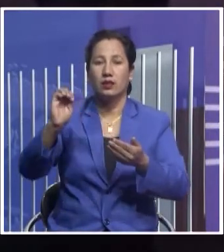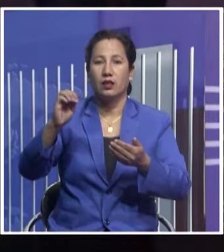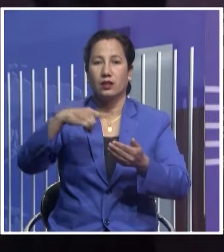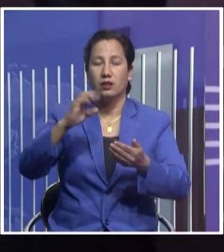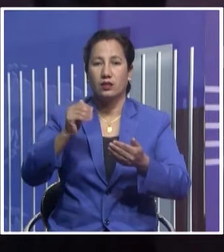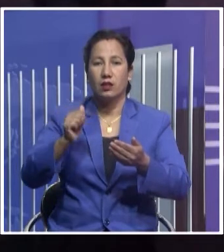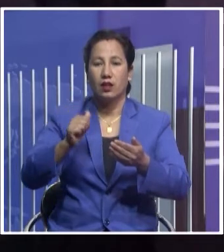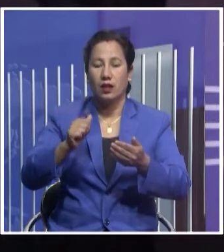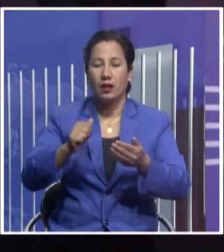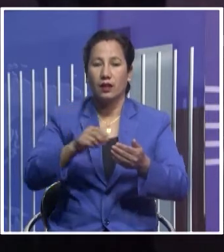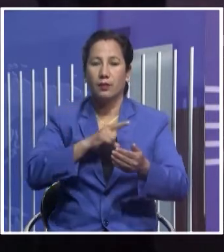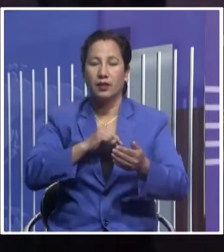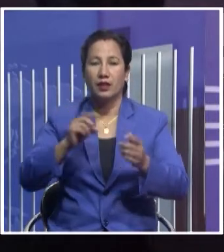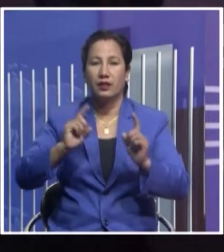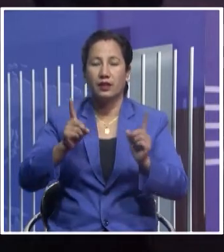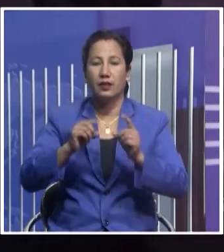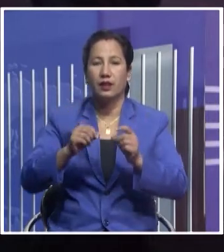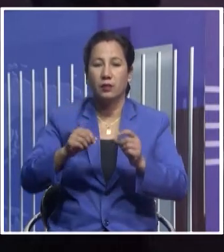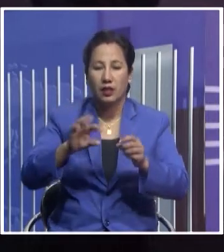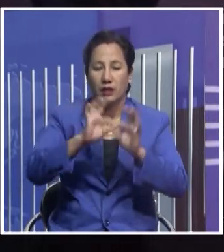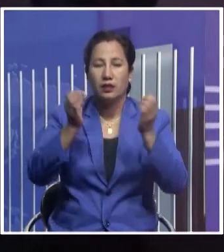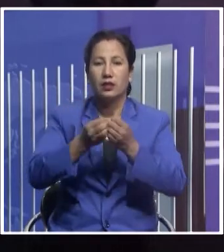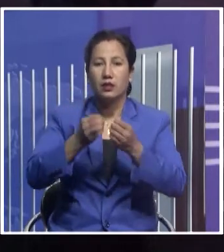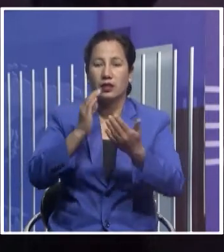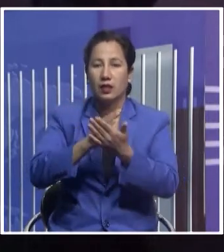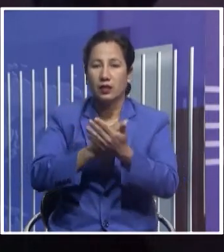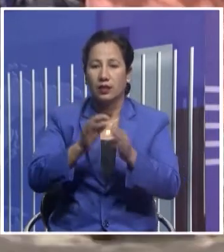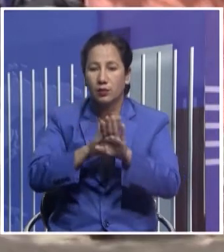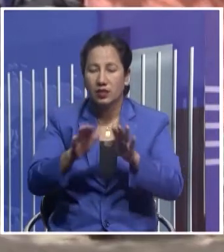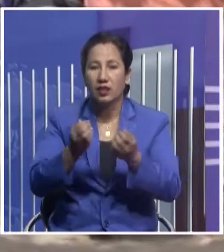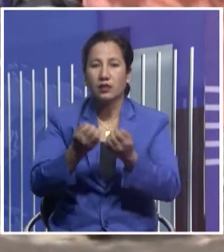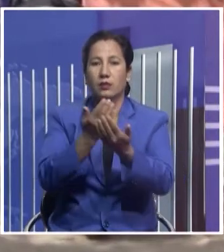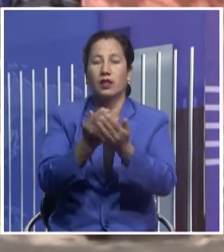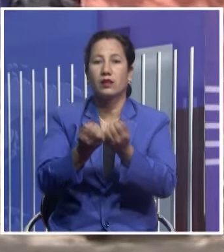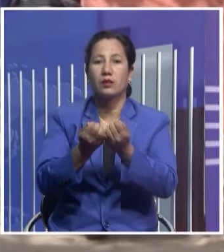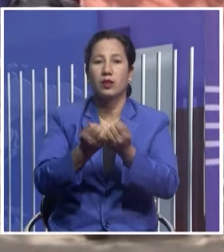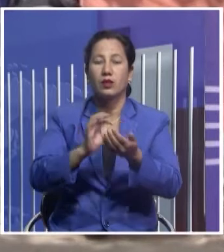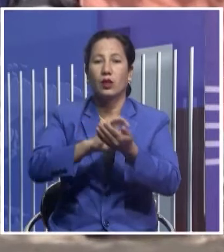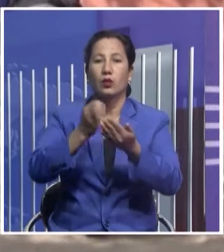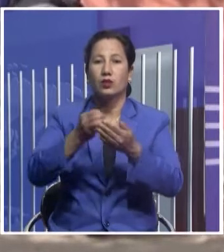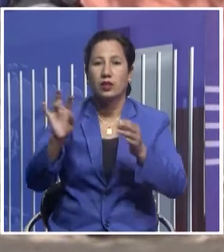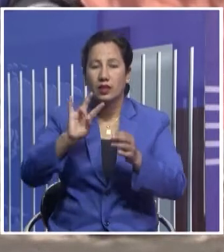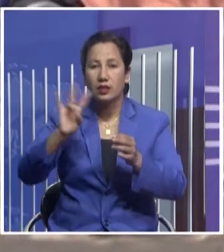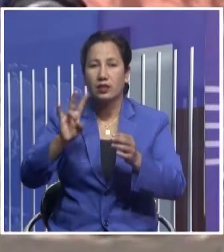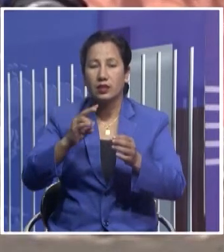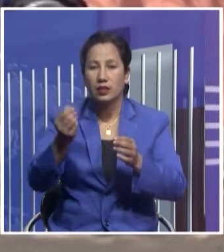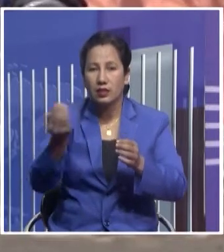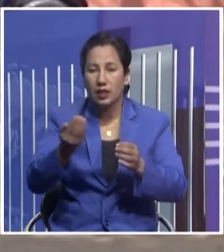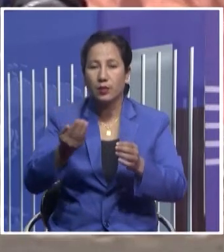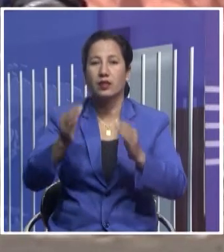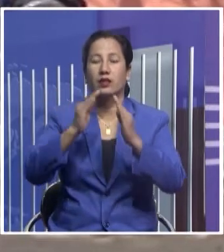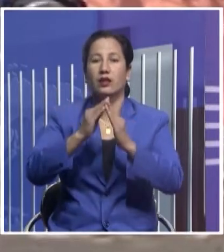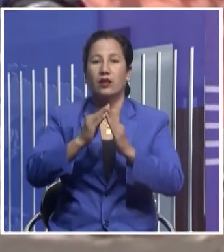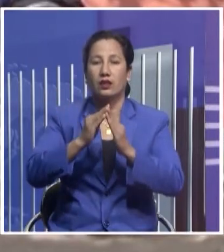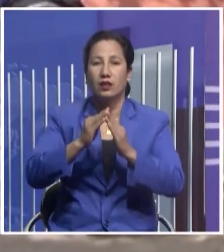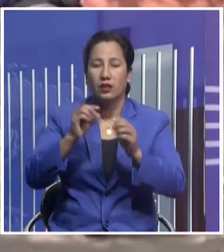रोड वरिपरिका क्षेत्रमा समेत आवास कर्जा कार्यक्रम विस्तार गर्न माग गरेपछि कोषले शैक्षिक सापट्टि, घर निर्माण